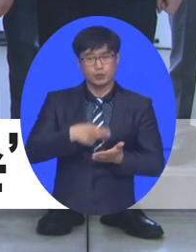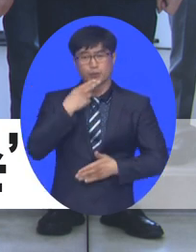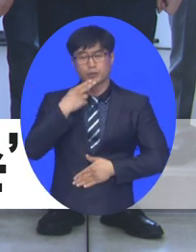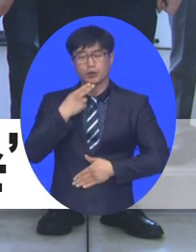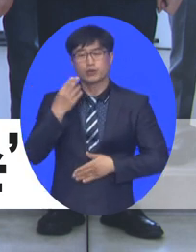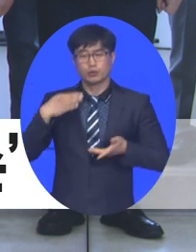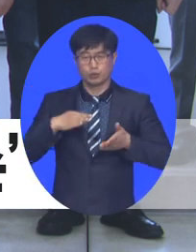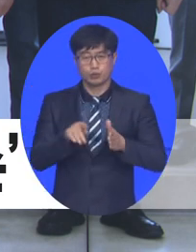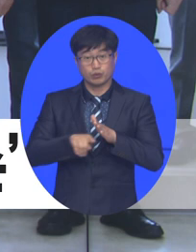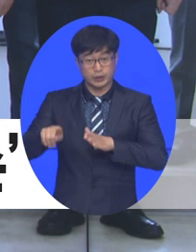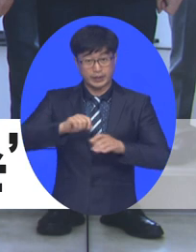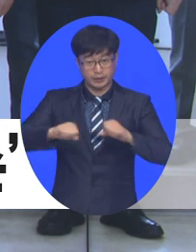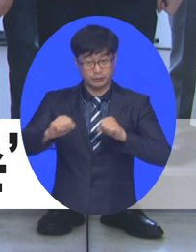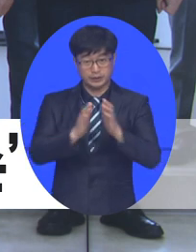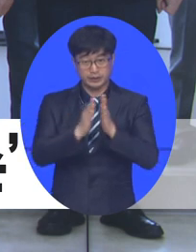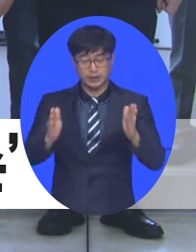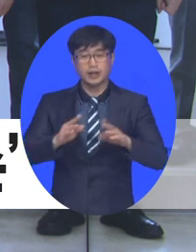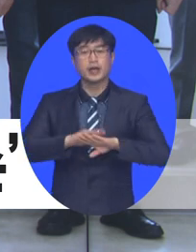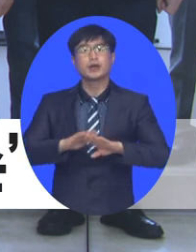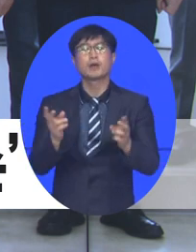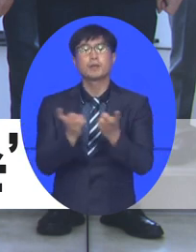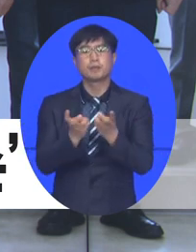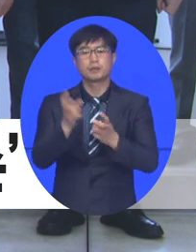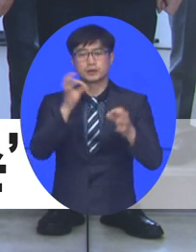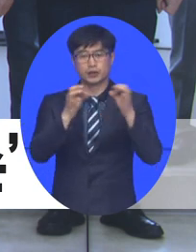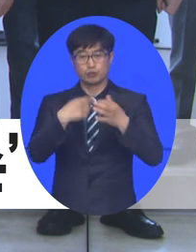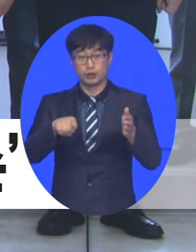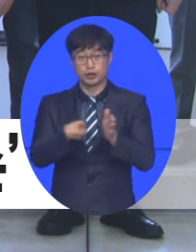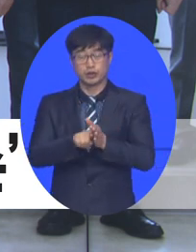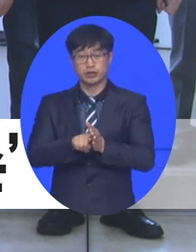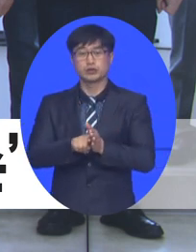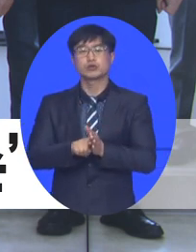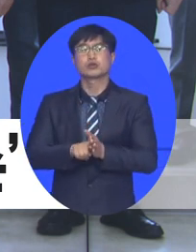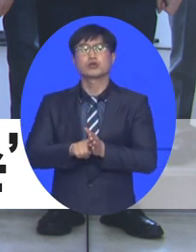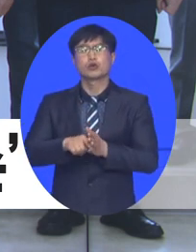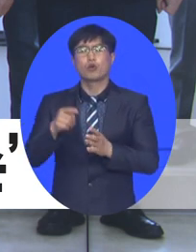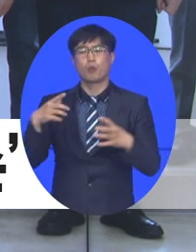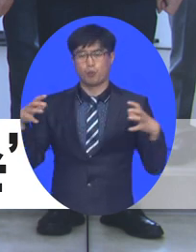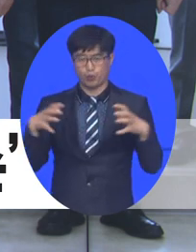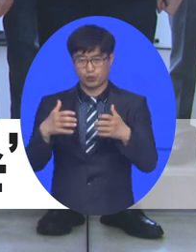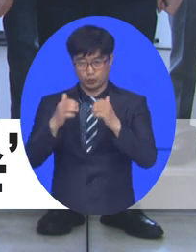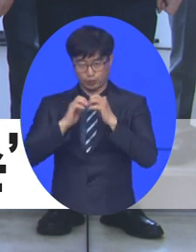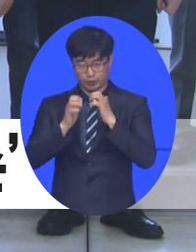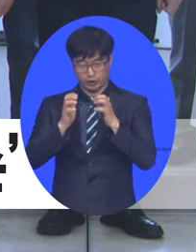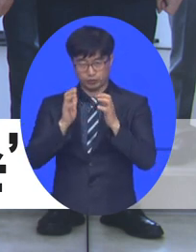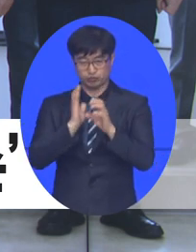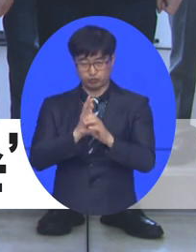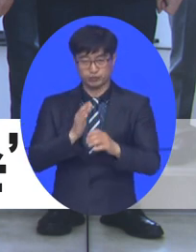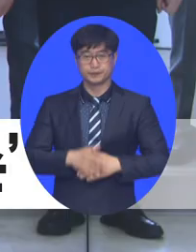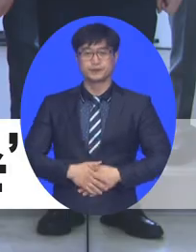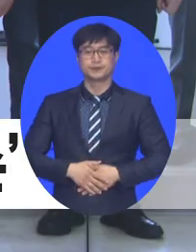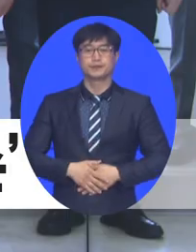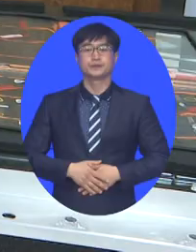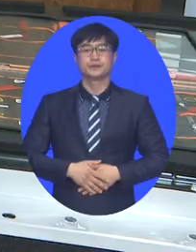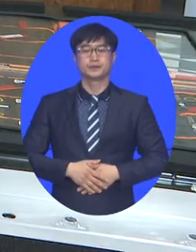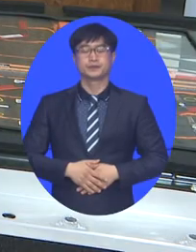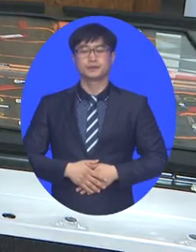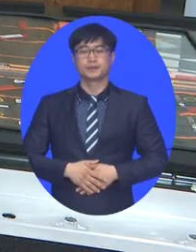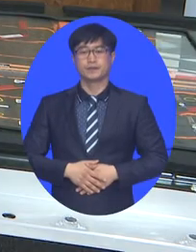선제 대응에 나섰는데요. 해결책을 찾기 위해 노사민정이 머리를 맞댔습니다. 최창순 기자입니다.